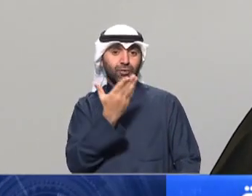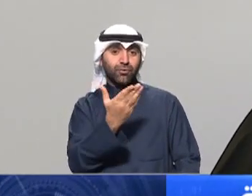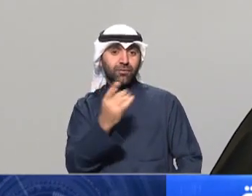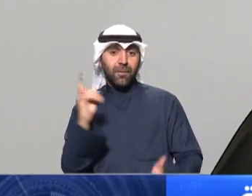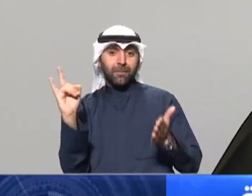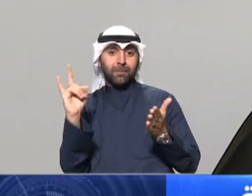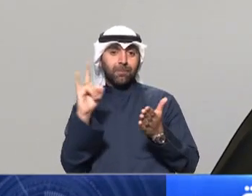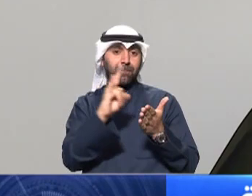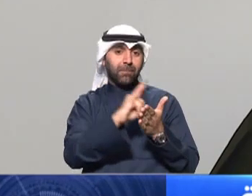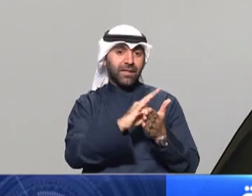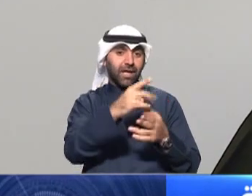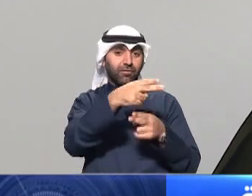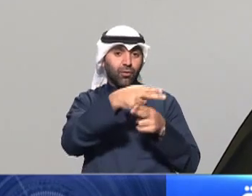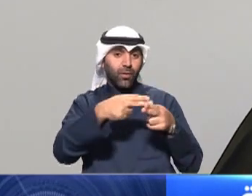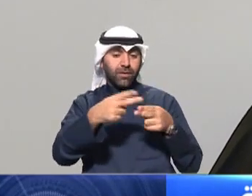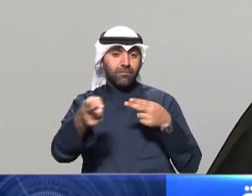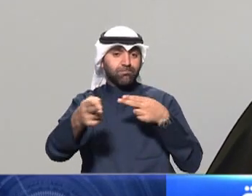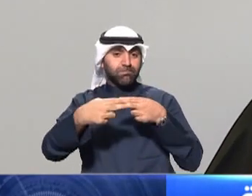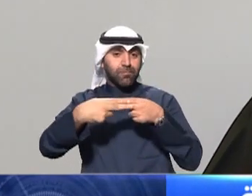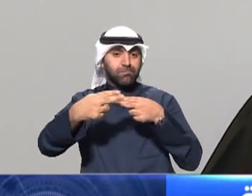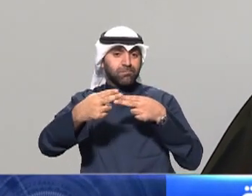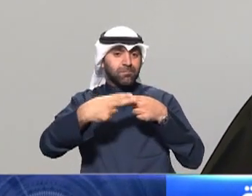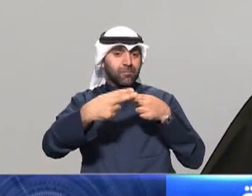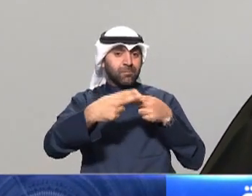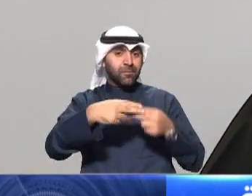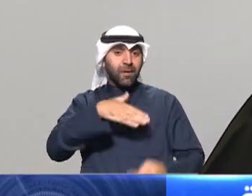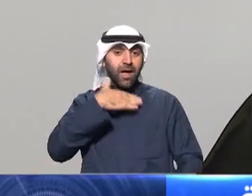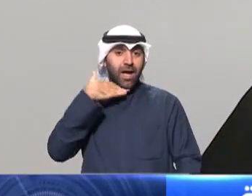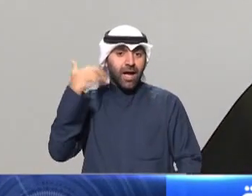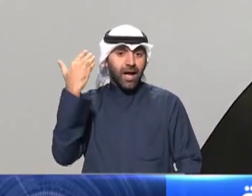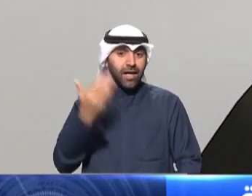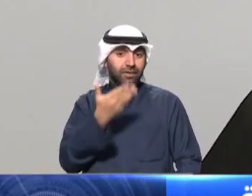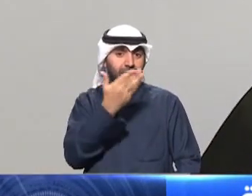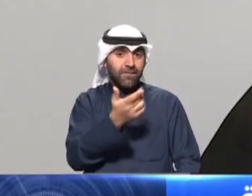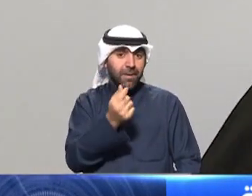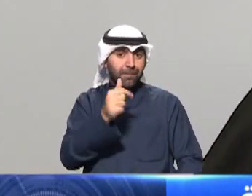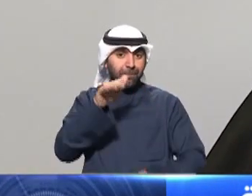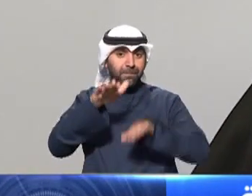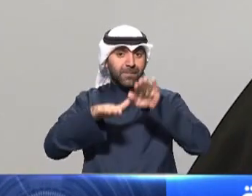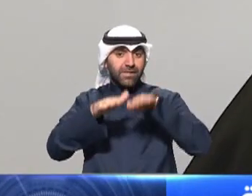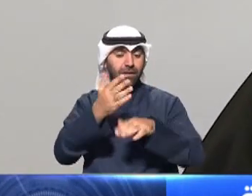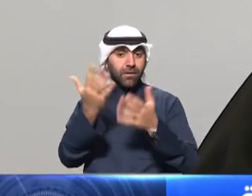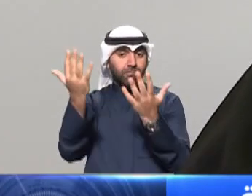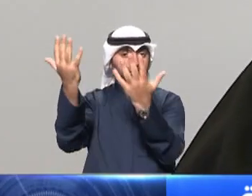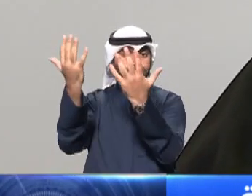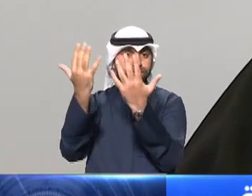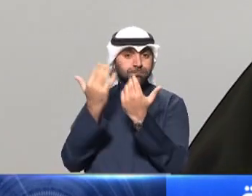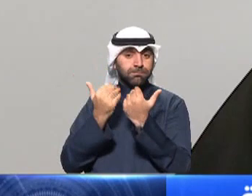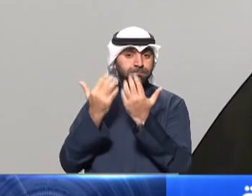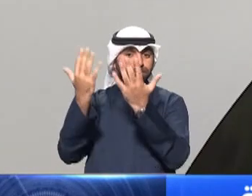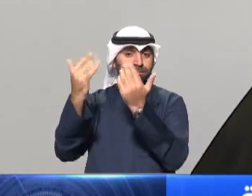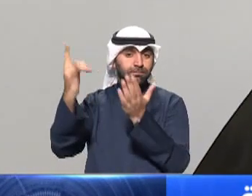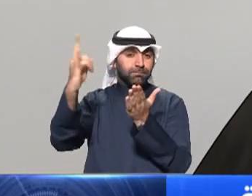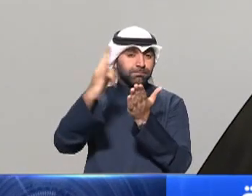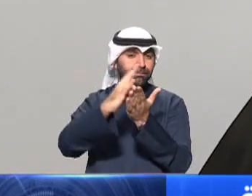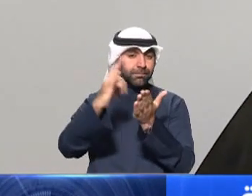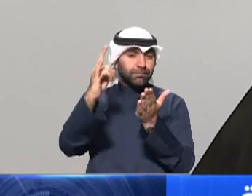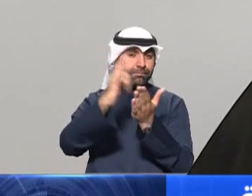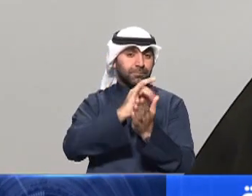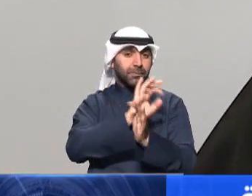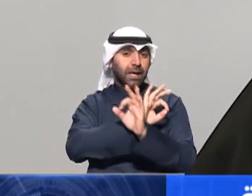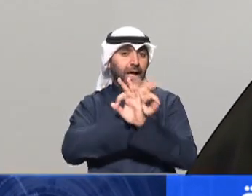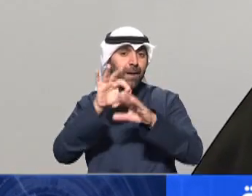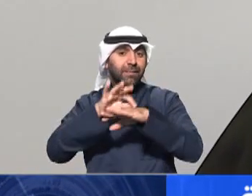الدراسة والعمل الحكومي يعني لكي ترى الصورة وتقيم وتتخذ قراراتها فيما